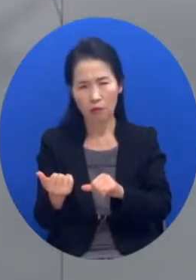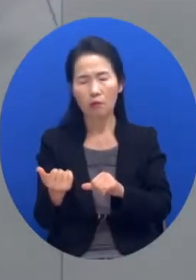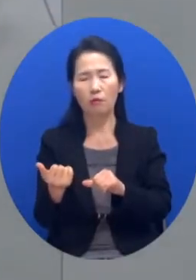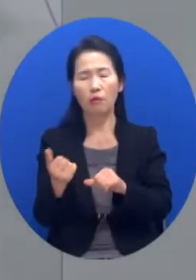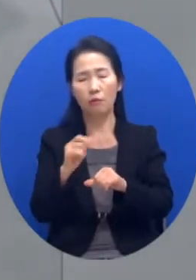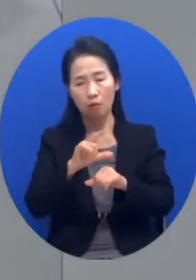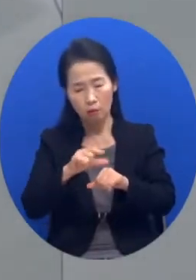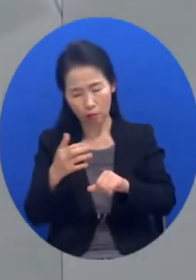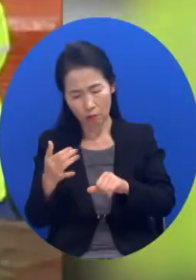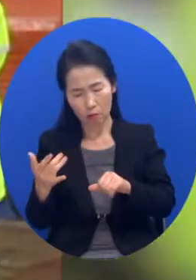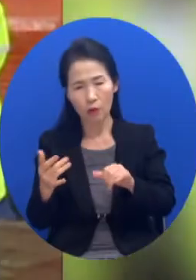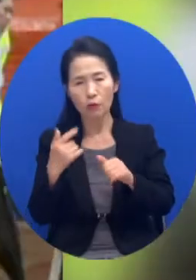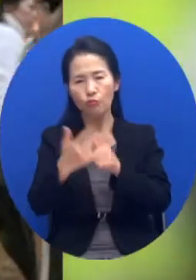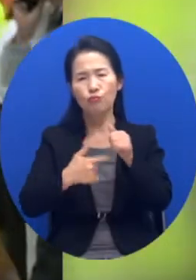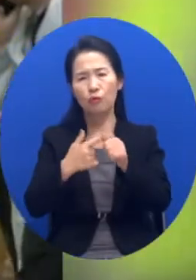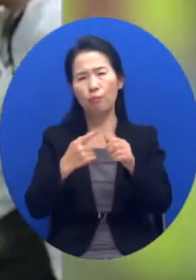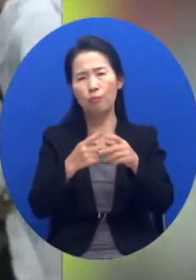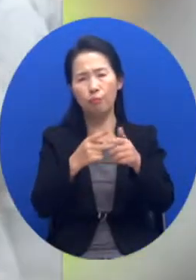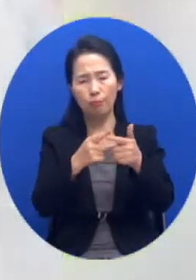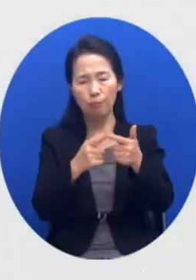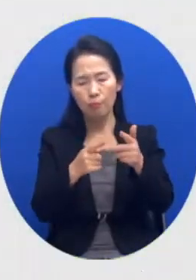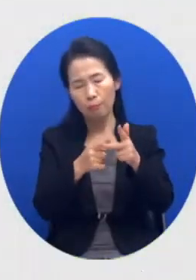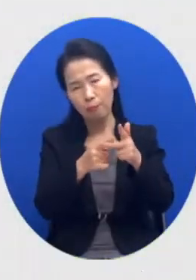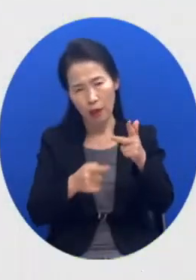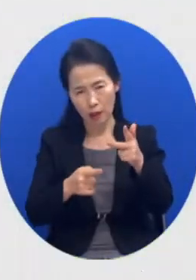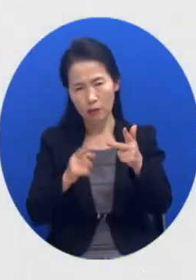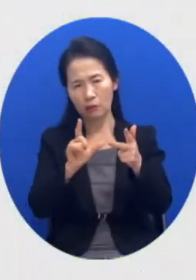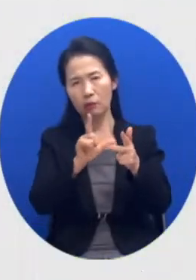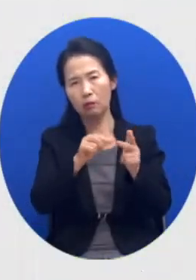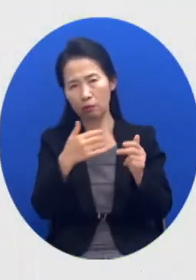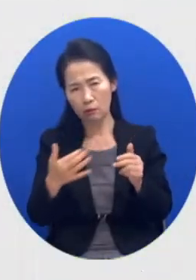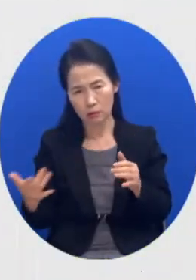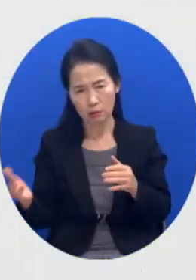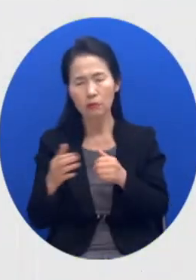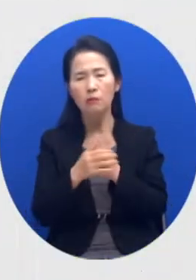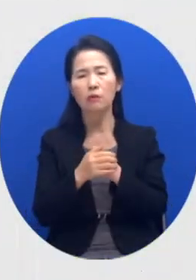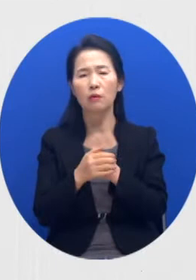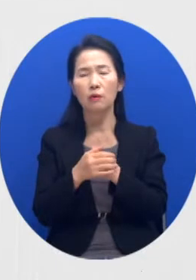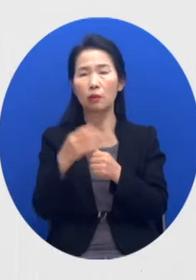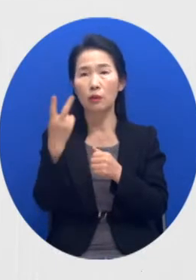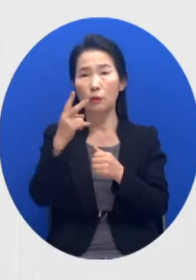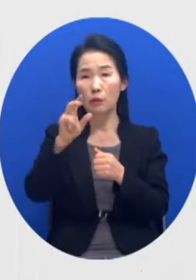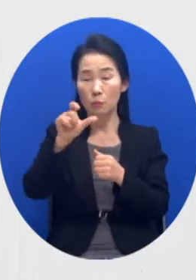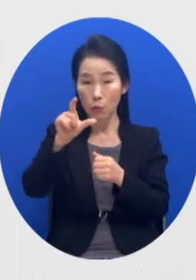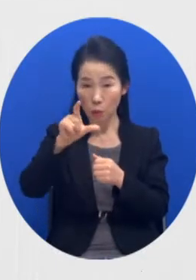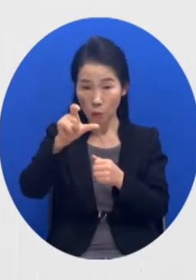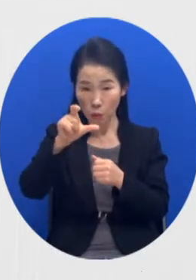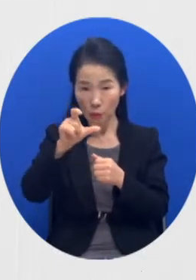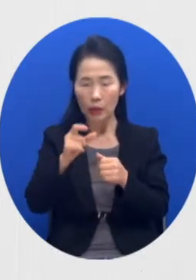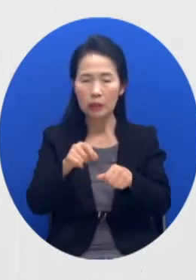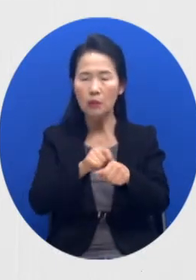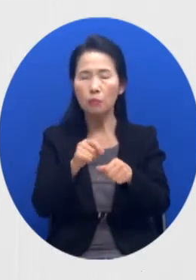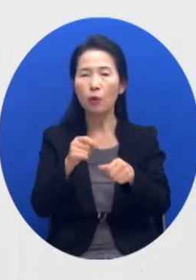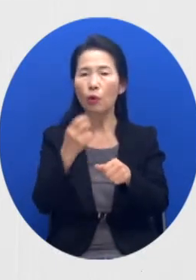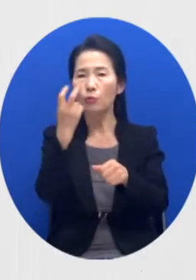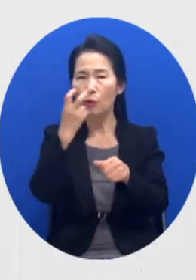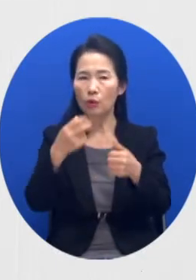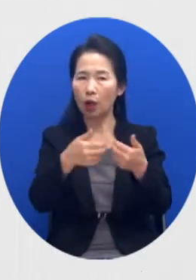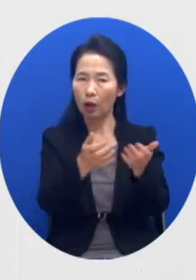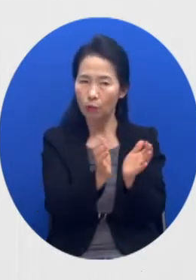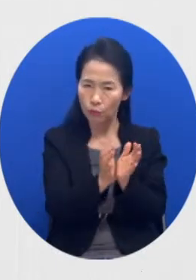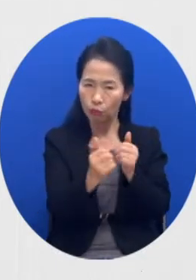반여가 지났습니다. 2014년 세월호 사건 발생 후 2015년 출범한 세월호 참사 특별조사위원회